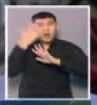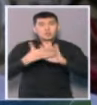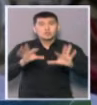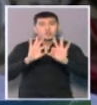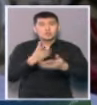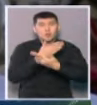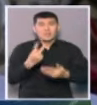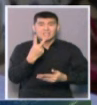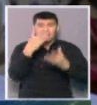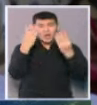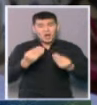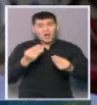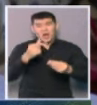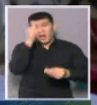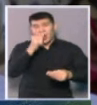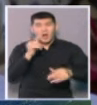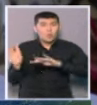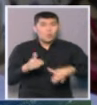со,